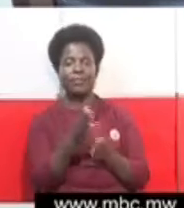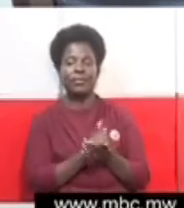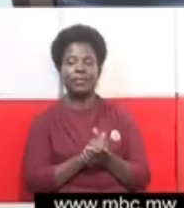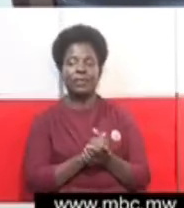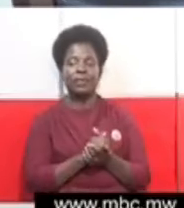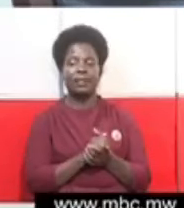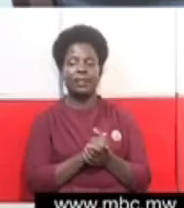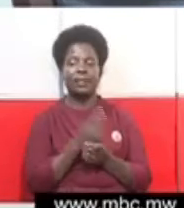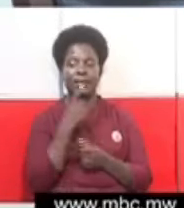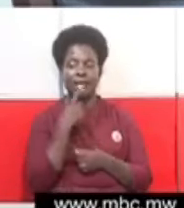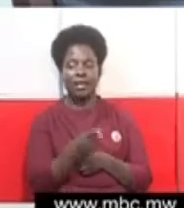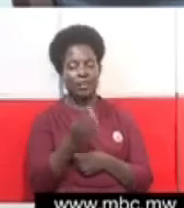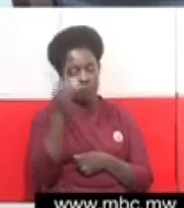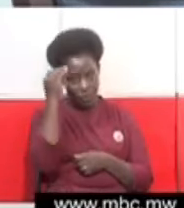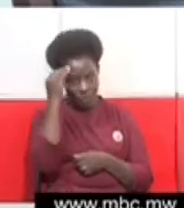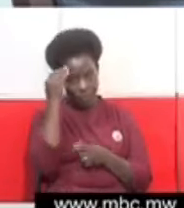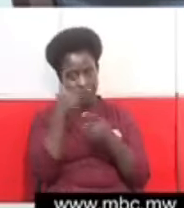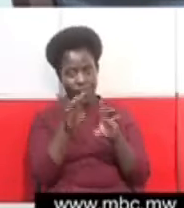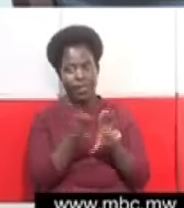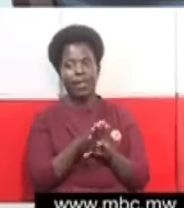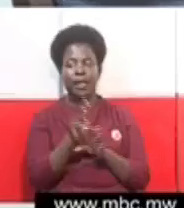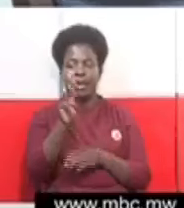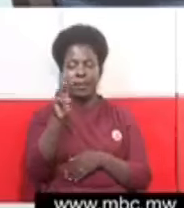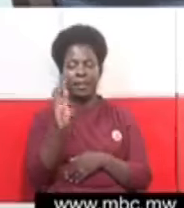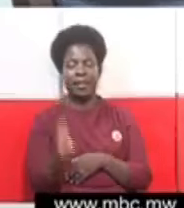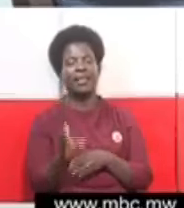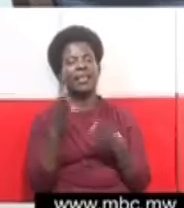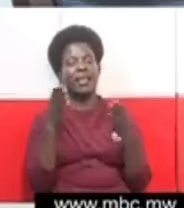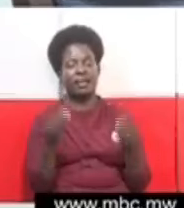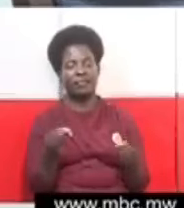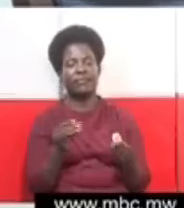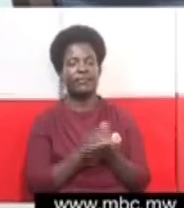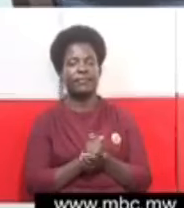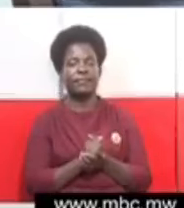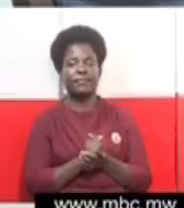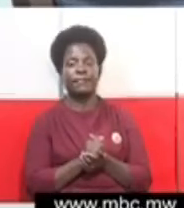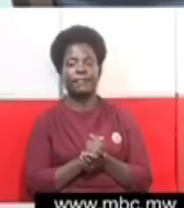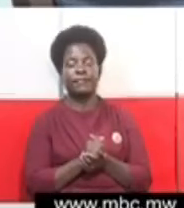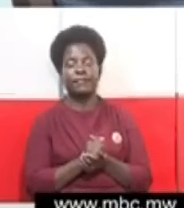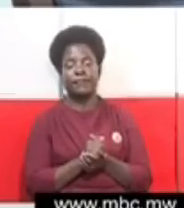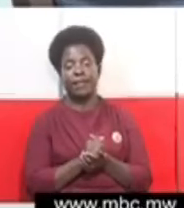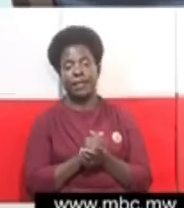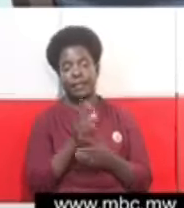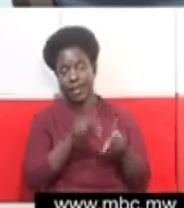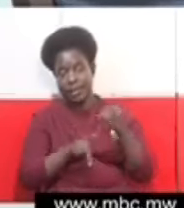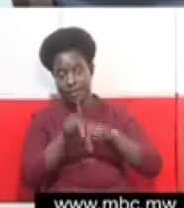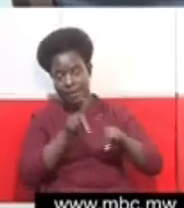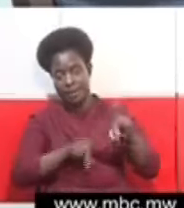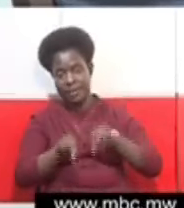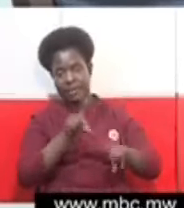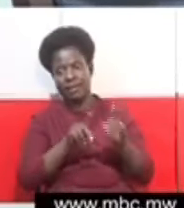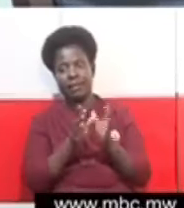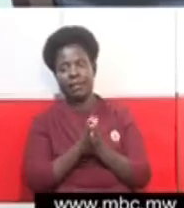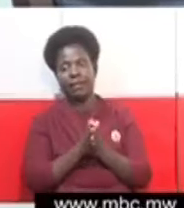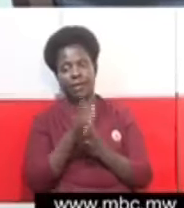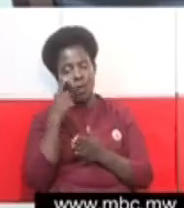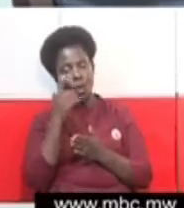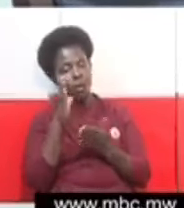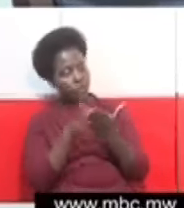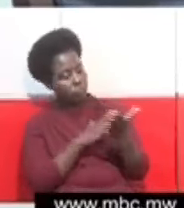ndichakuti mukudziwa kuti meki inali ndi inatenga gawo kusanthulaso maodi